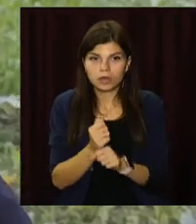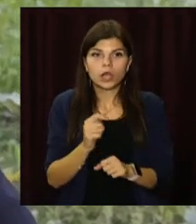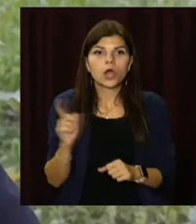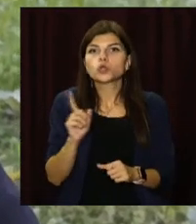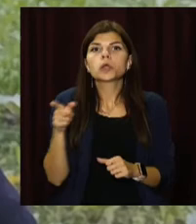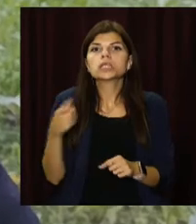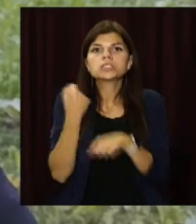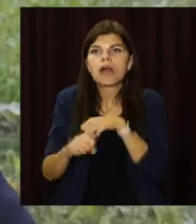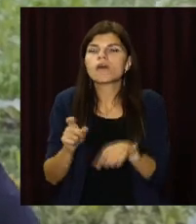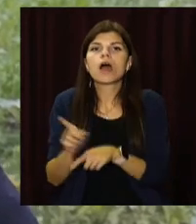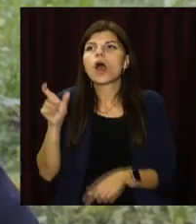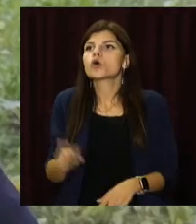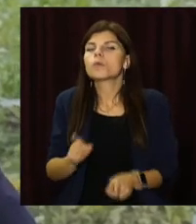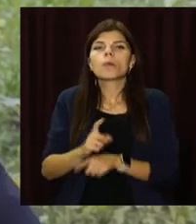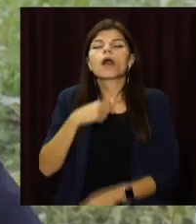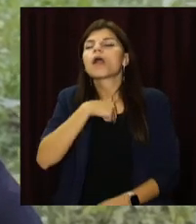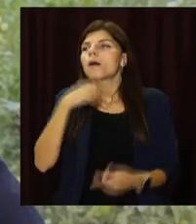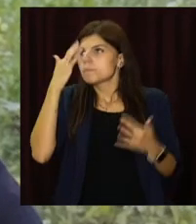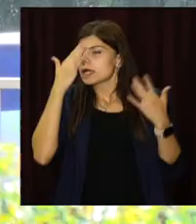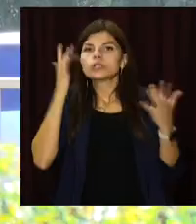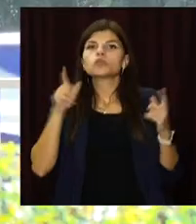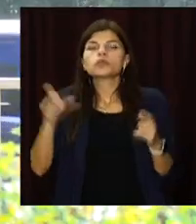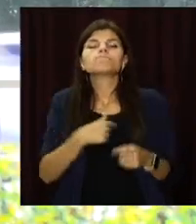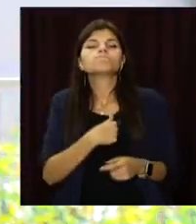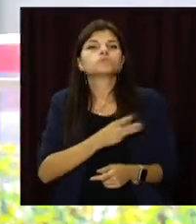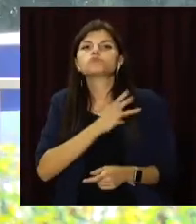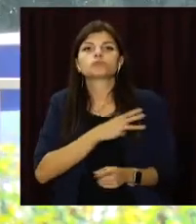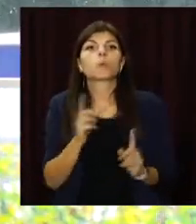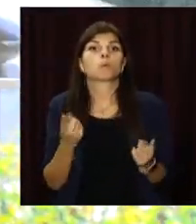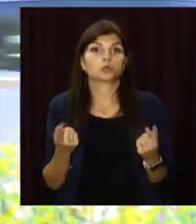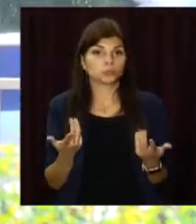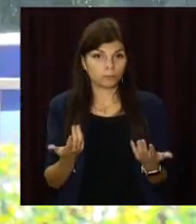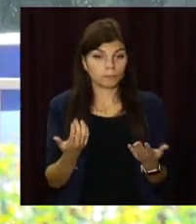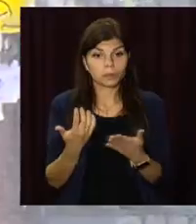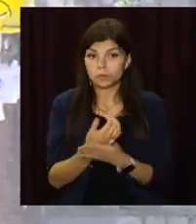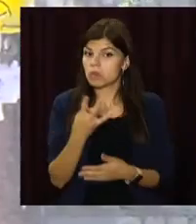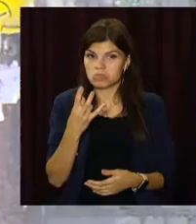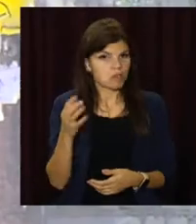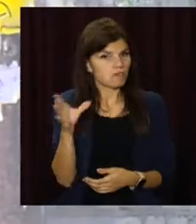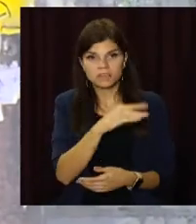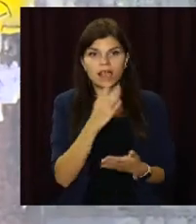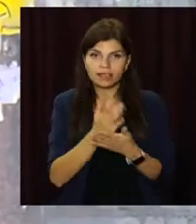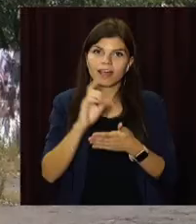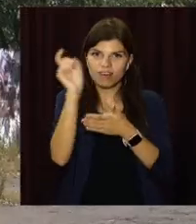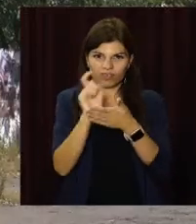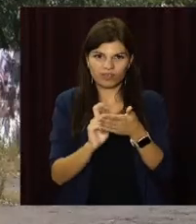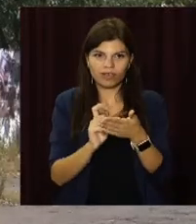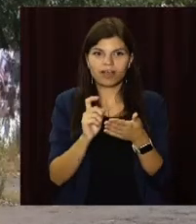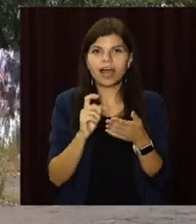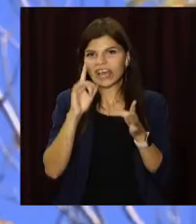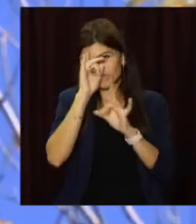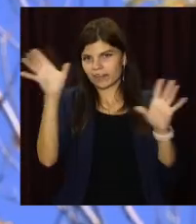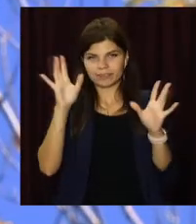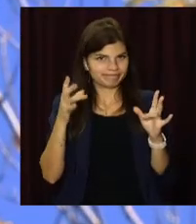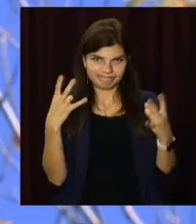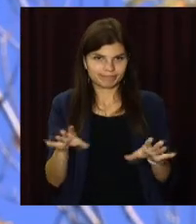их заставляет их писать, какие мысли за этим стоят. Та не всі стінописці хочуть бути відомими. Є графітчики, які малюють на об'єктах і